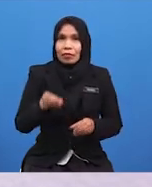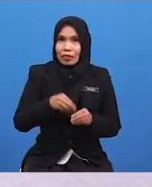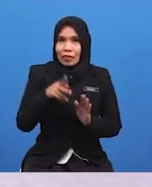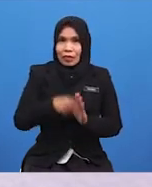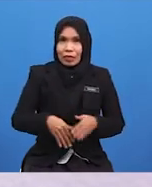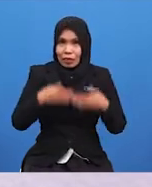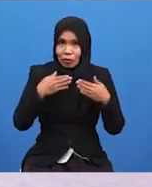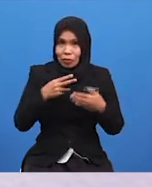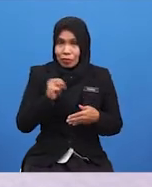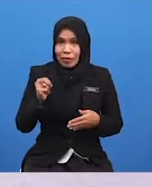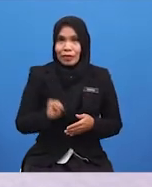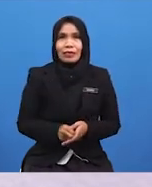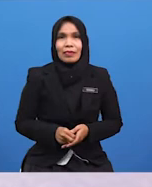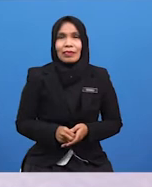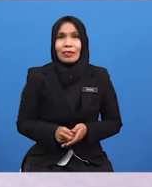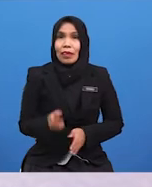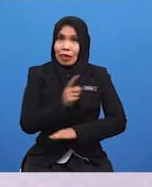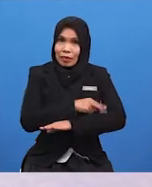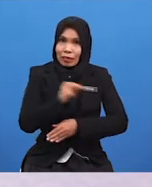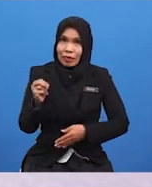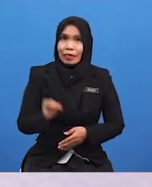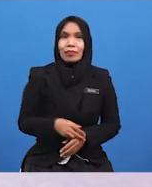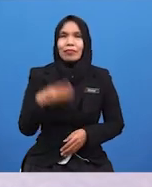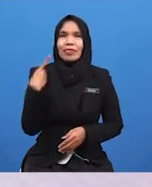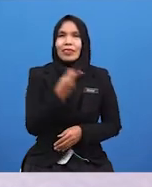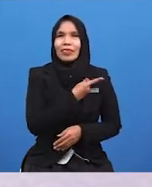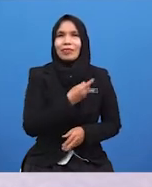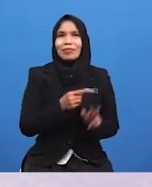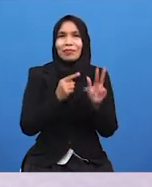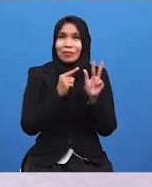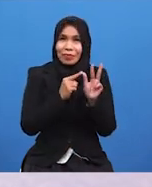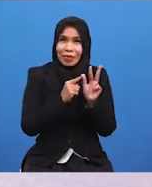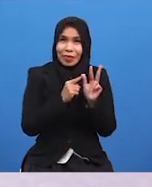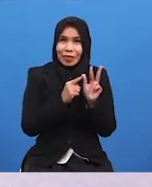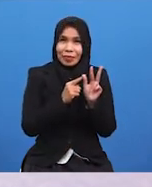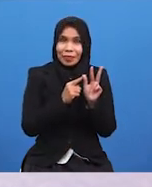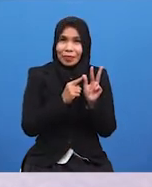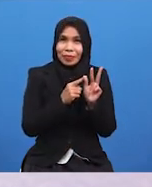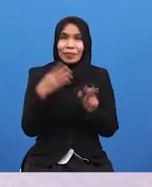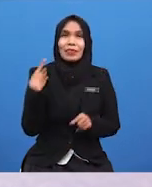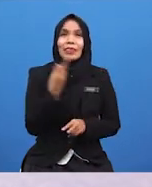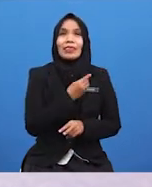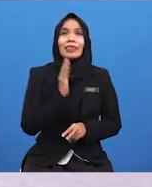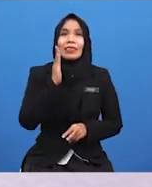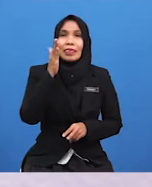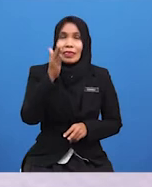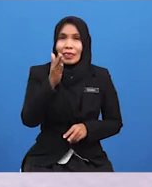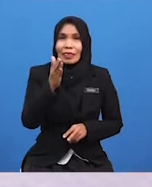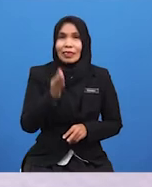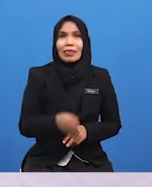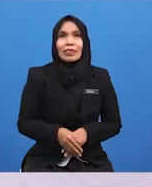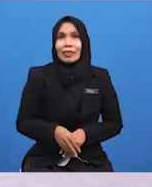kehidupan harian kiper yang ketiga adalah kita akan